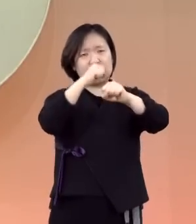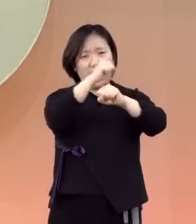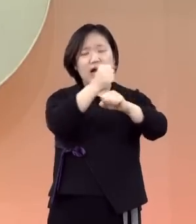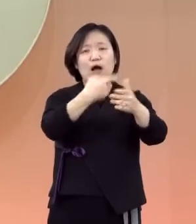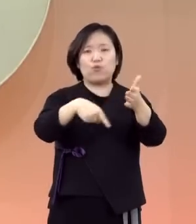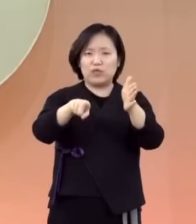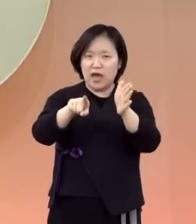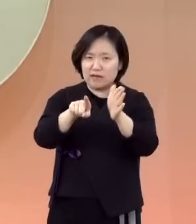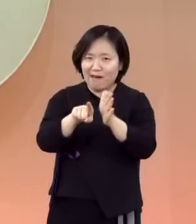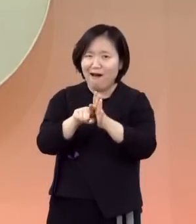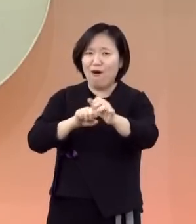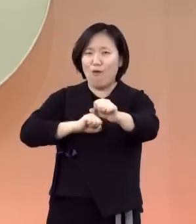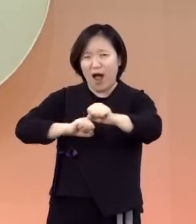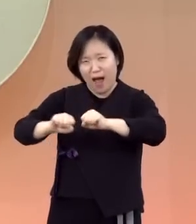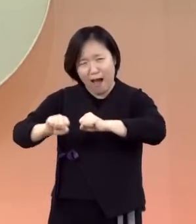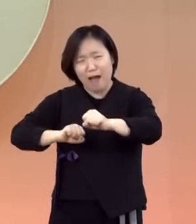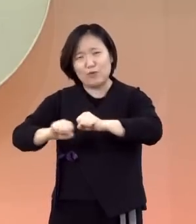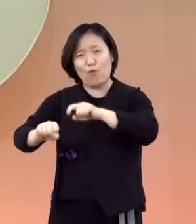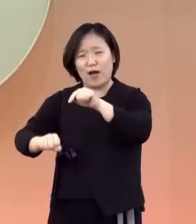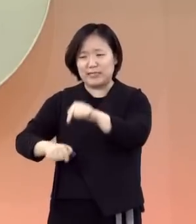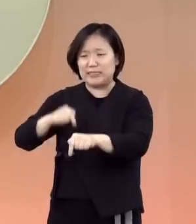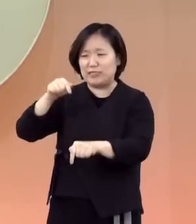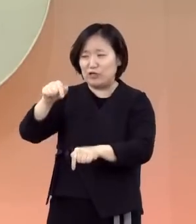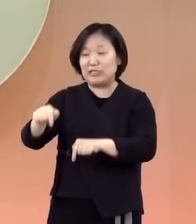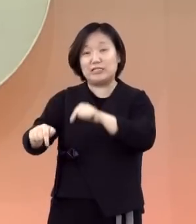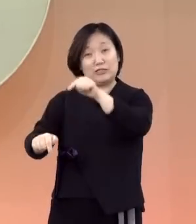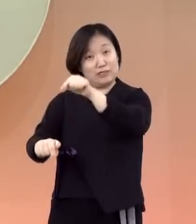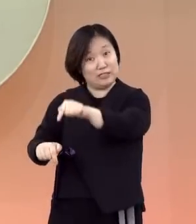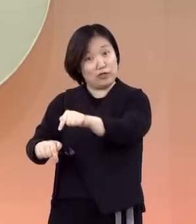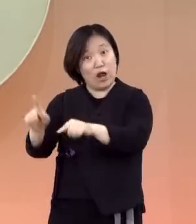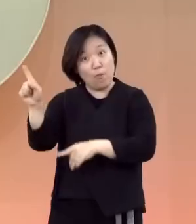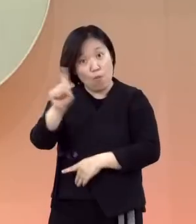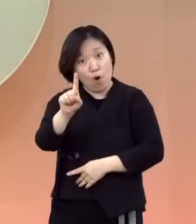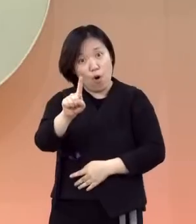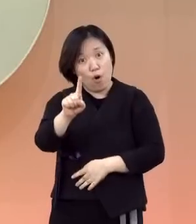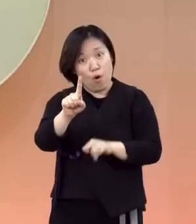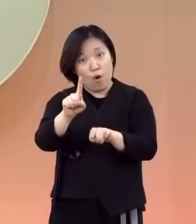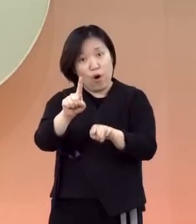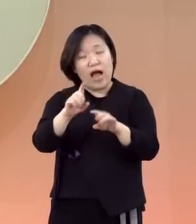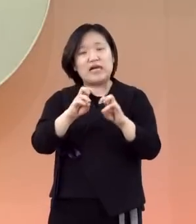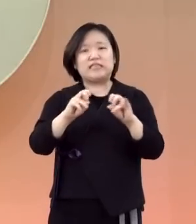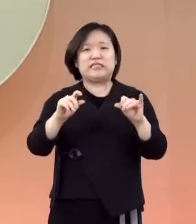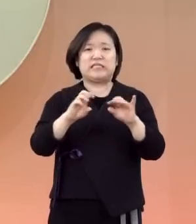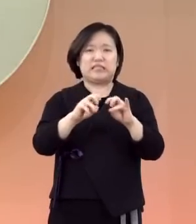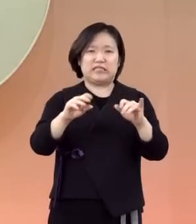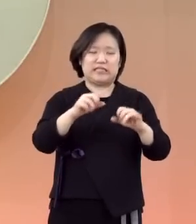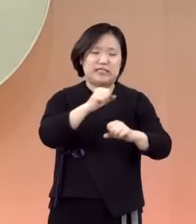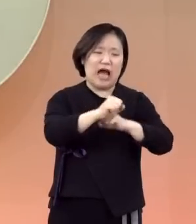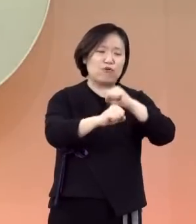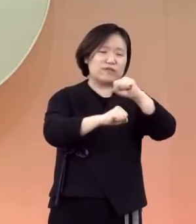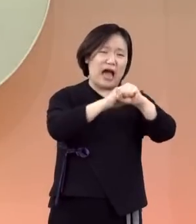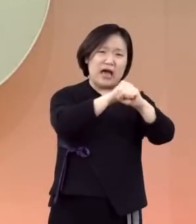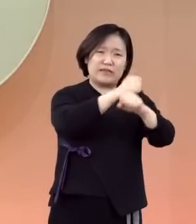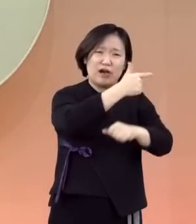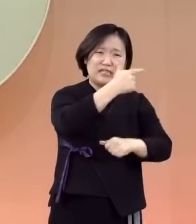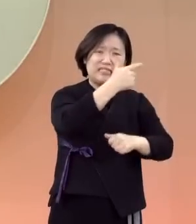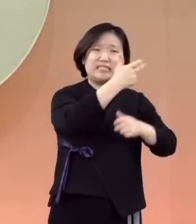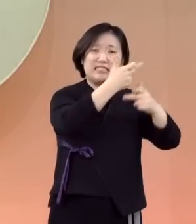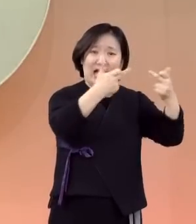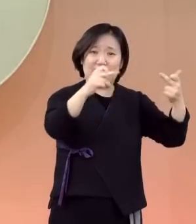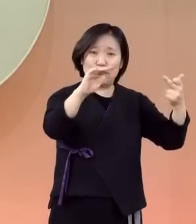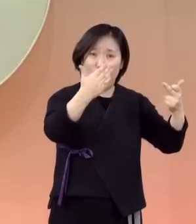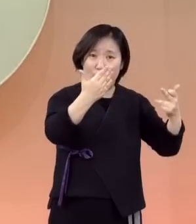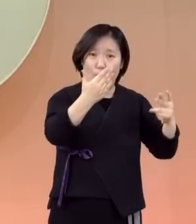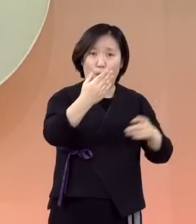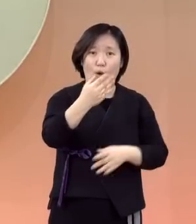이루고물방울이모여 큰바다를이루듯,우리가부처님을닮아가기위해내딛는한걸음